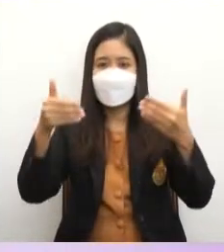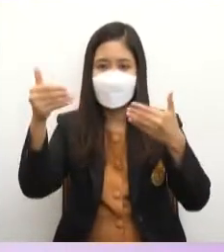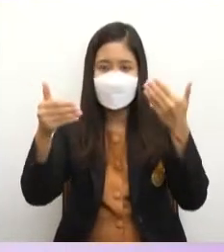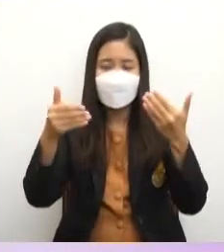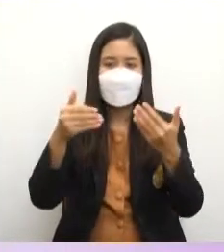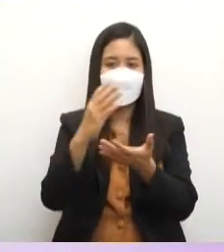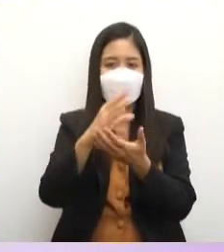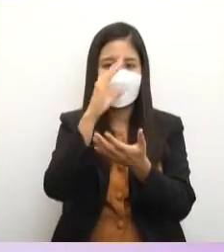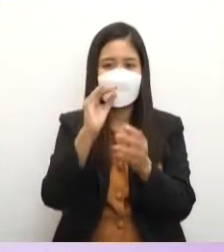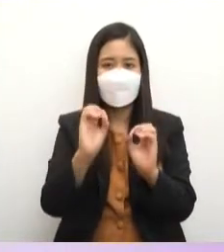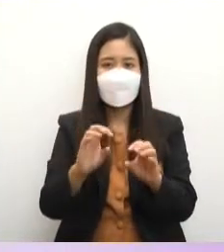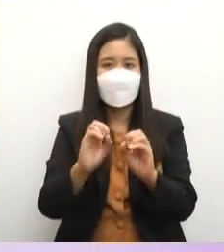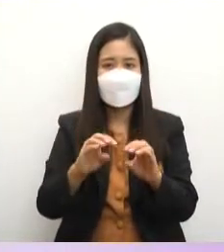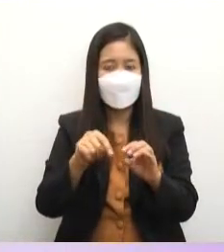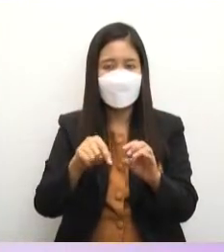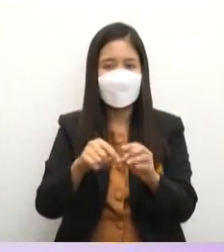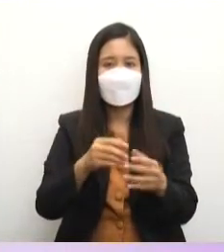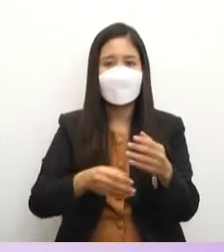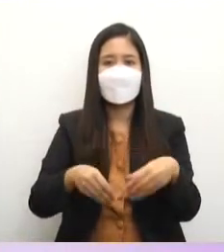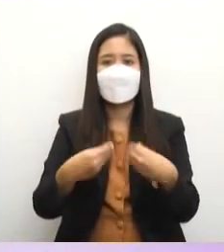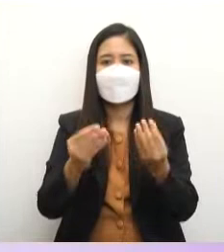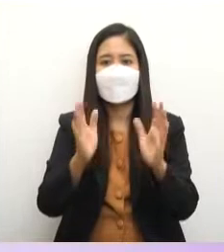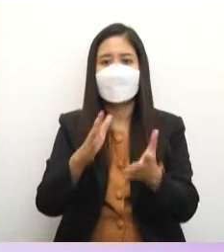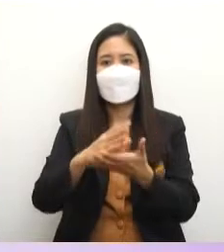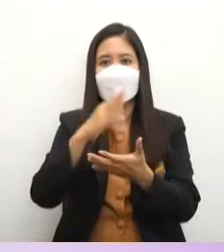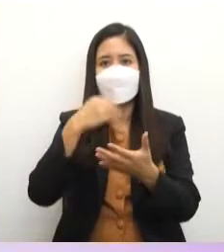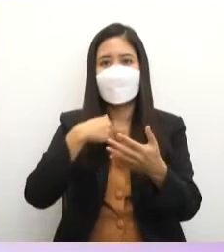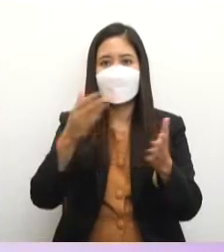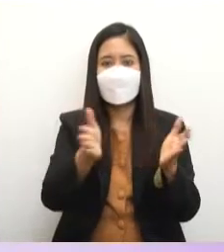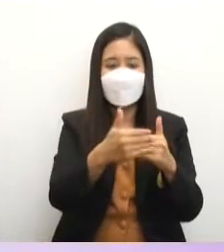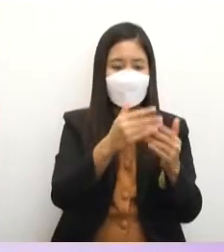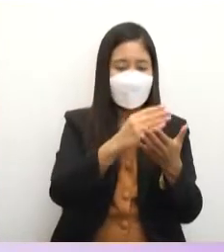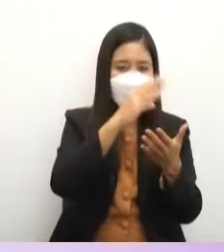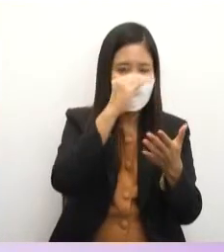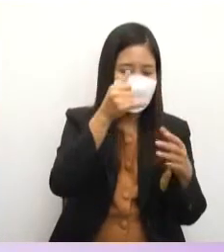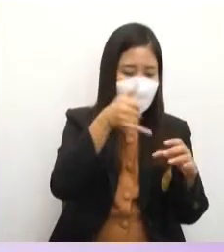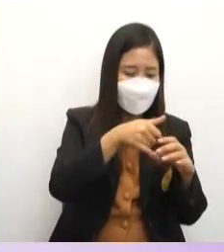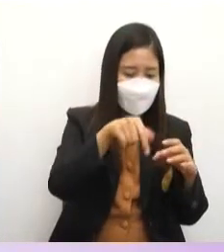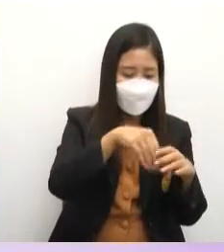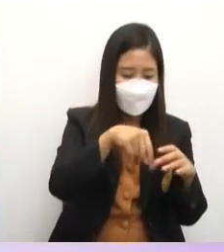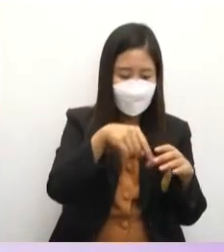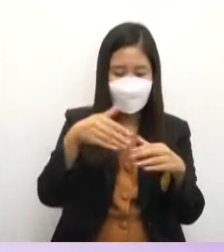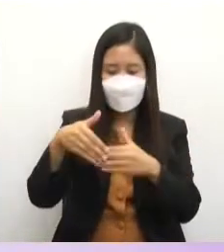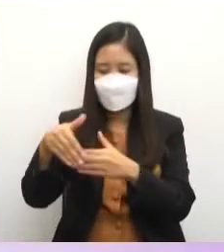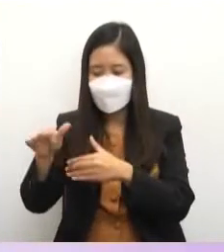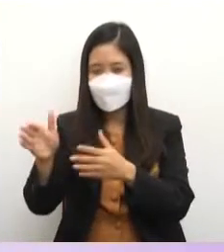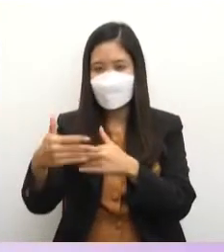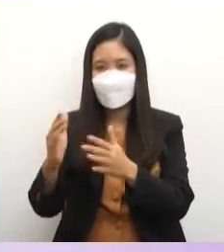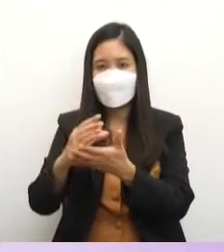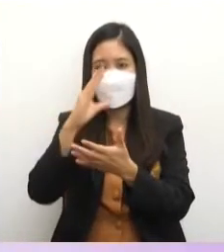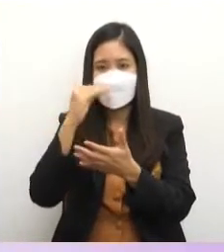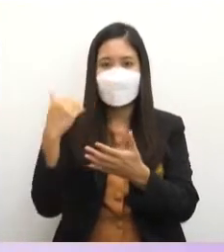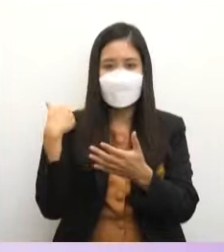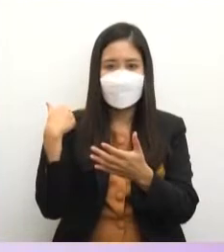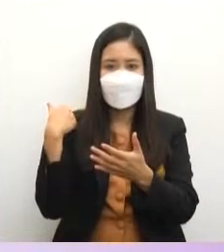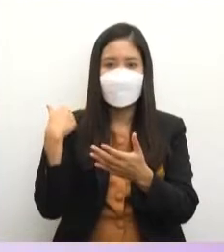รู้ของผู้เรียนให้กับผู้เรียนในห้องเรียนและนอกห้องเรียนดังนั้นคุณภาพของผู้เรียนของโรงเรียนล่องแพวิทยา